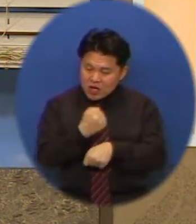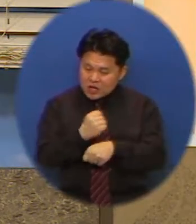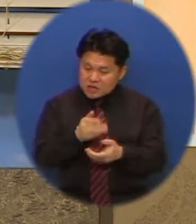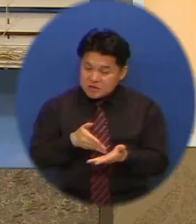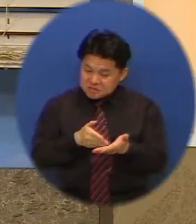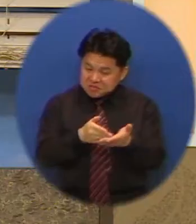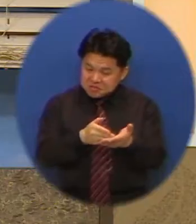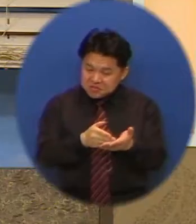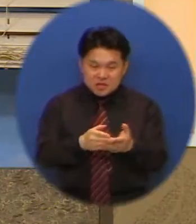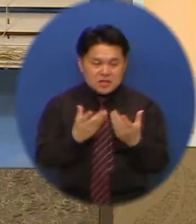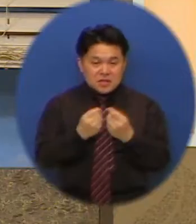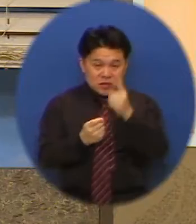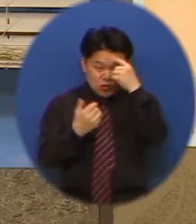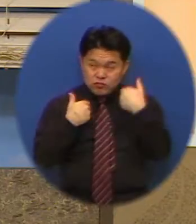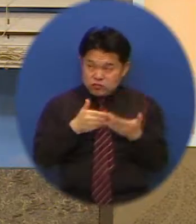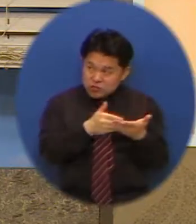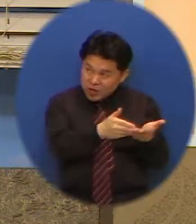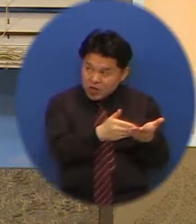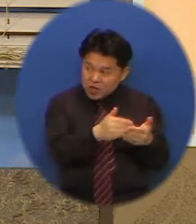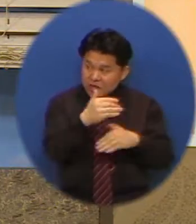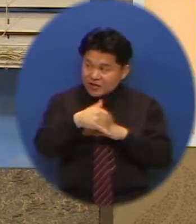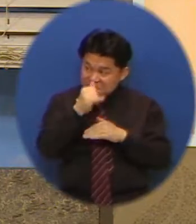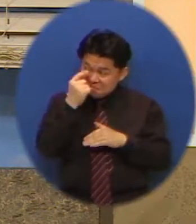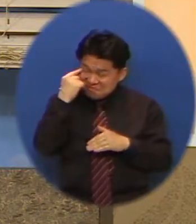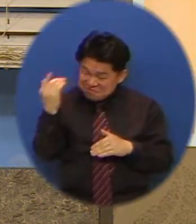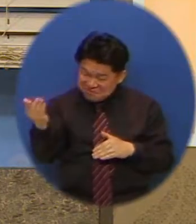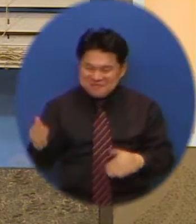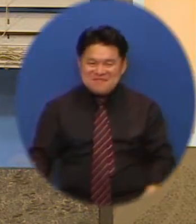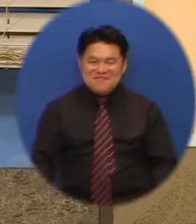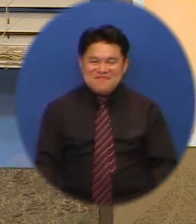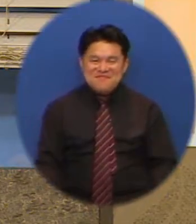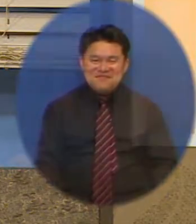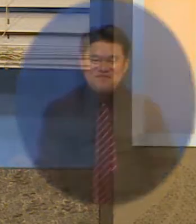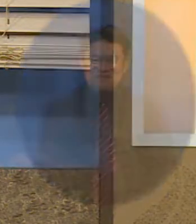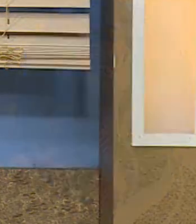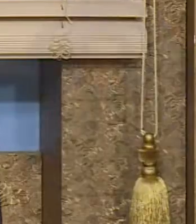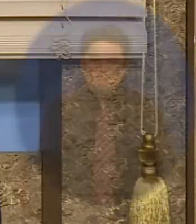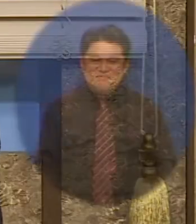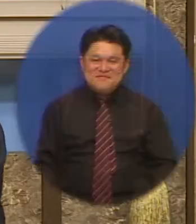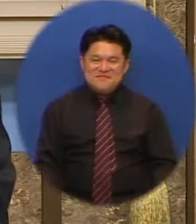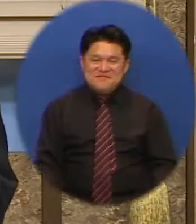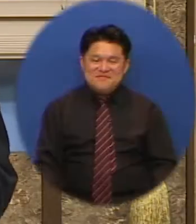제안을 뭐 정부라든가 어디 하실 계획이 있으신지. 협의회 네.